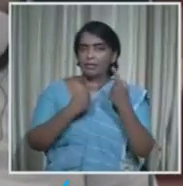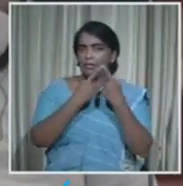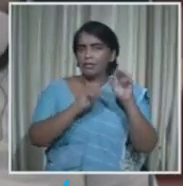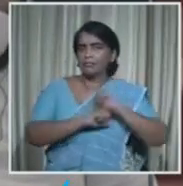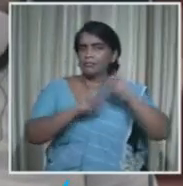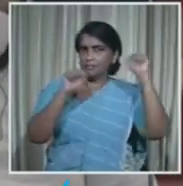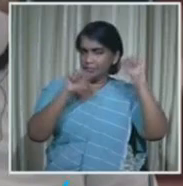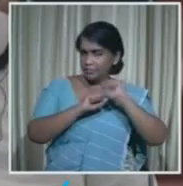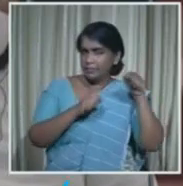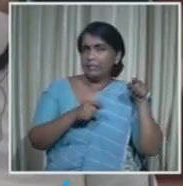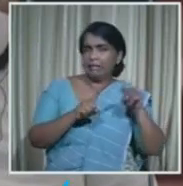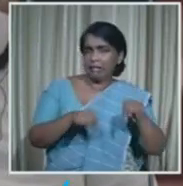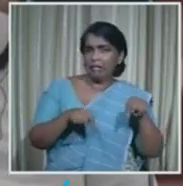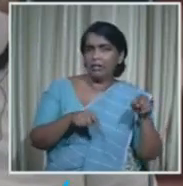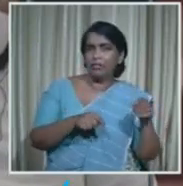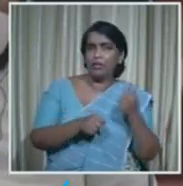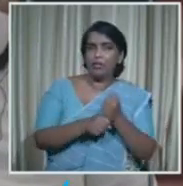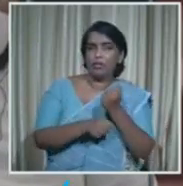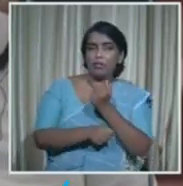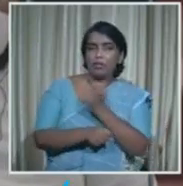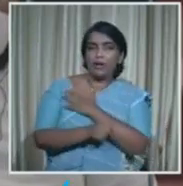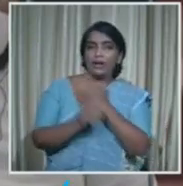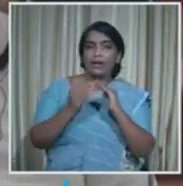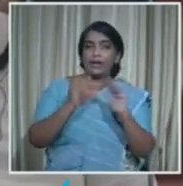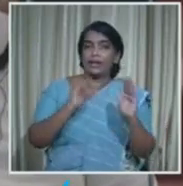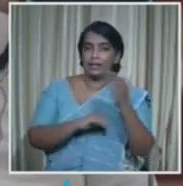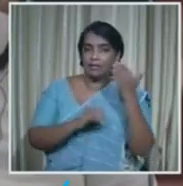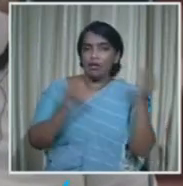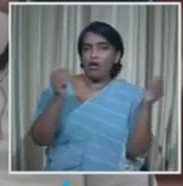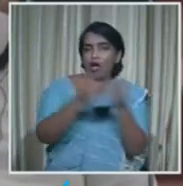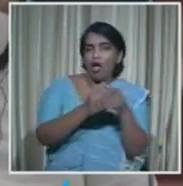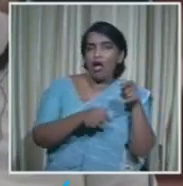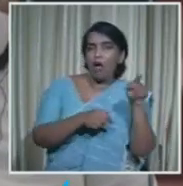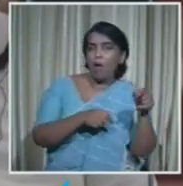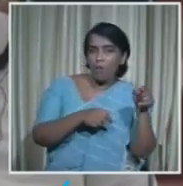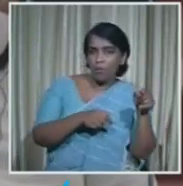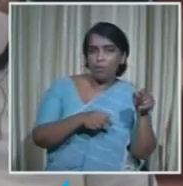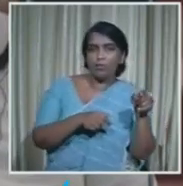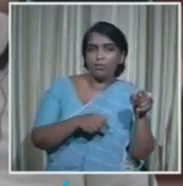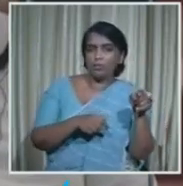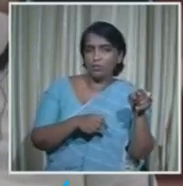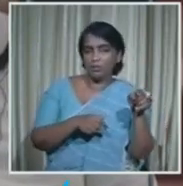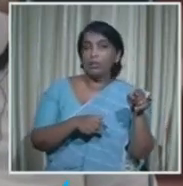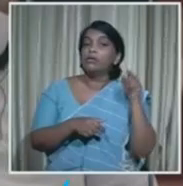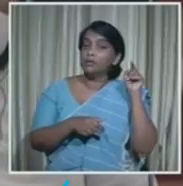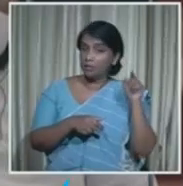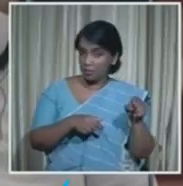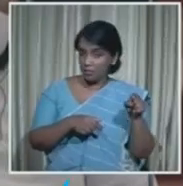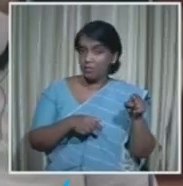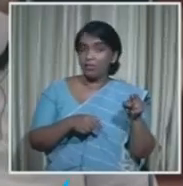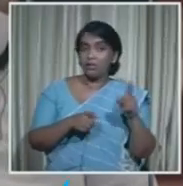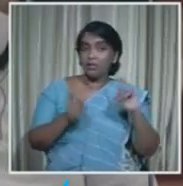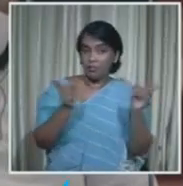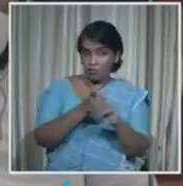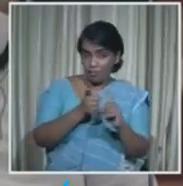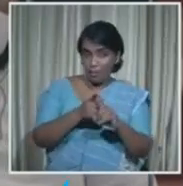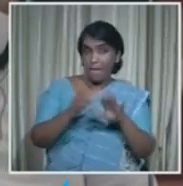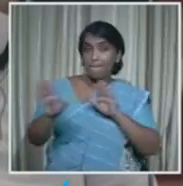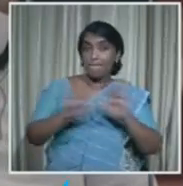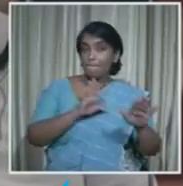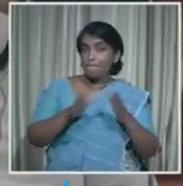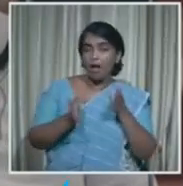ekak gota go kiyala meka pitipasse kawuda inne meka prachandatwaya hasurawanne